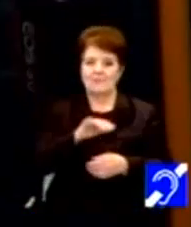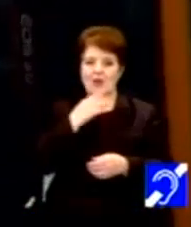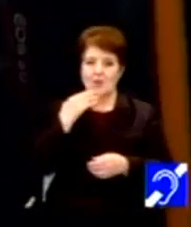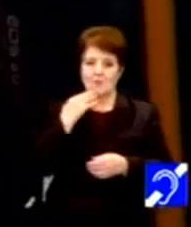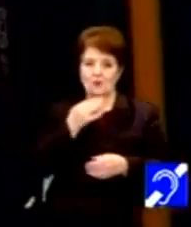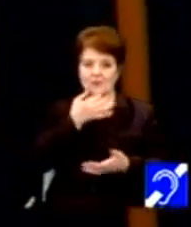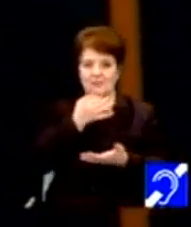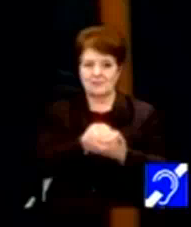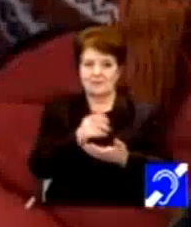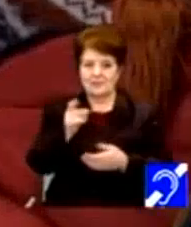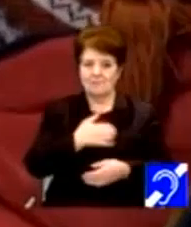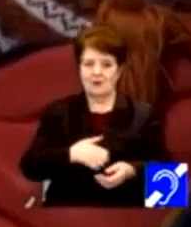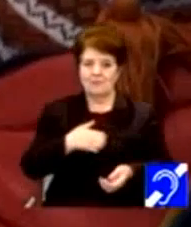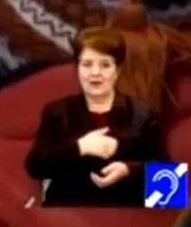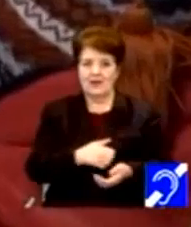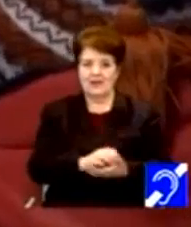mulți responsabili din primărie.